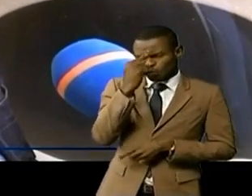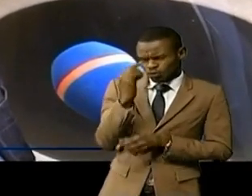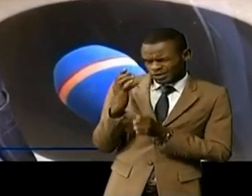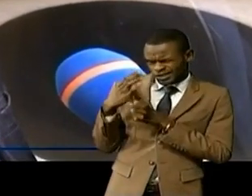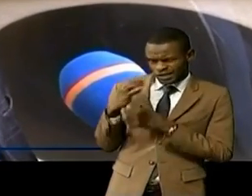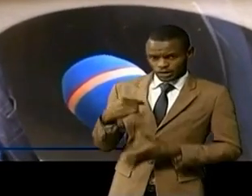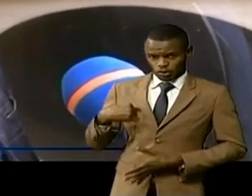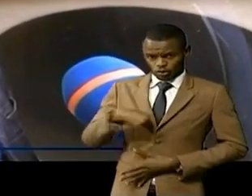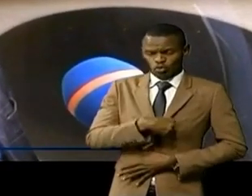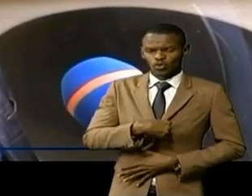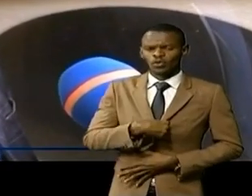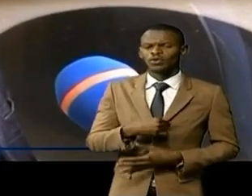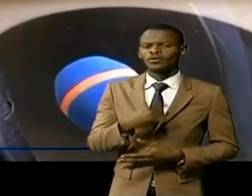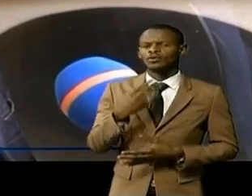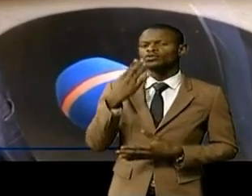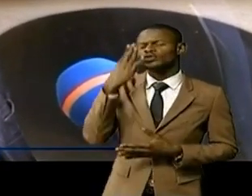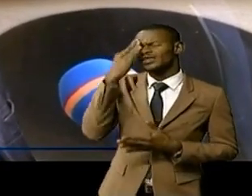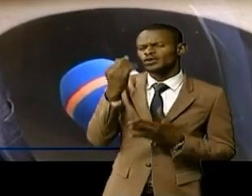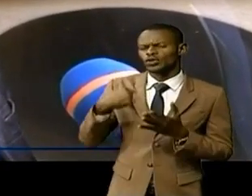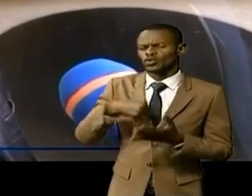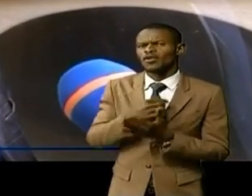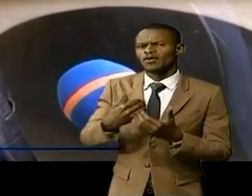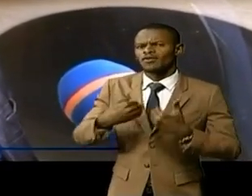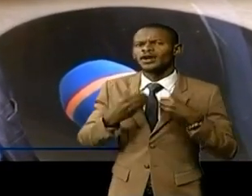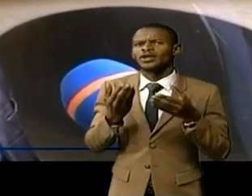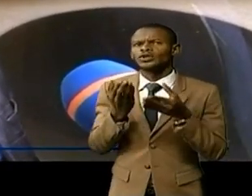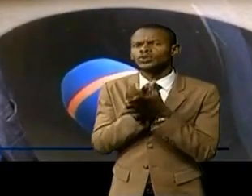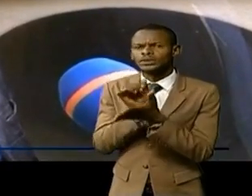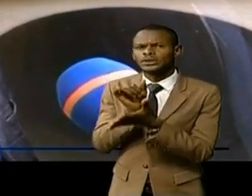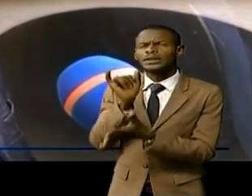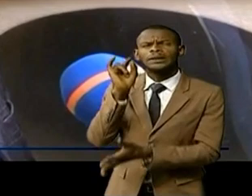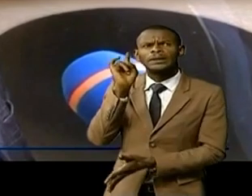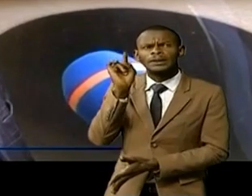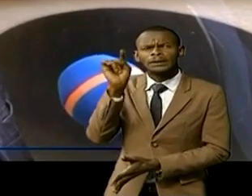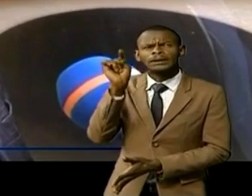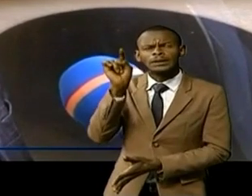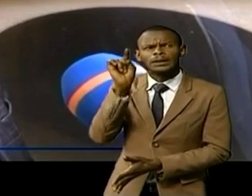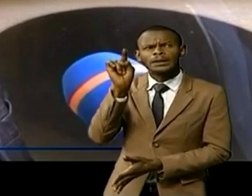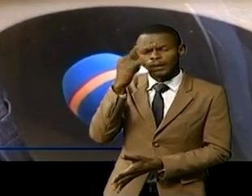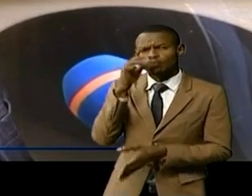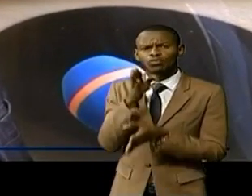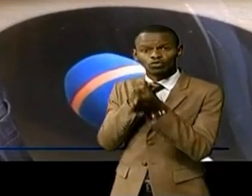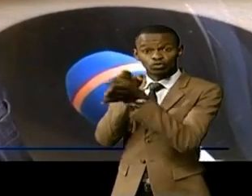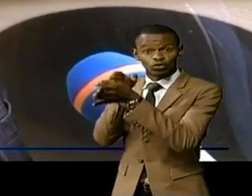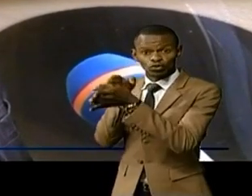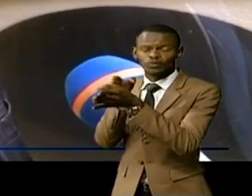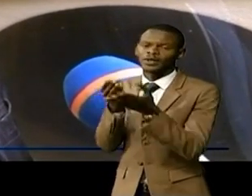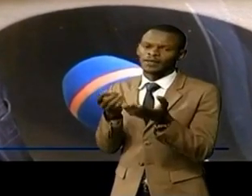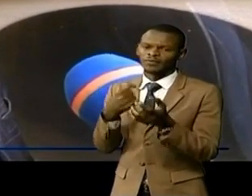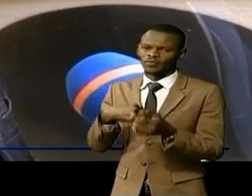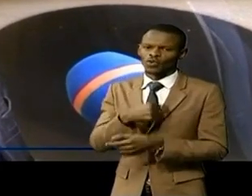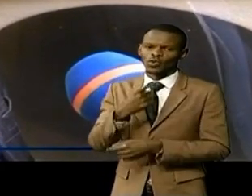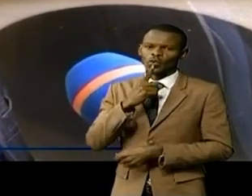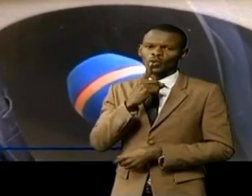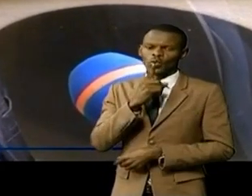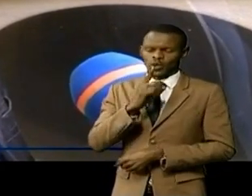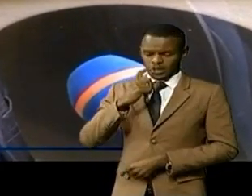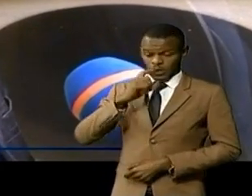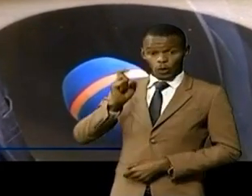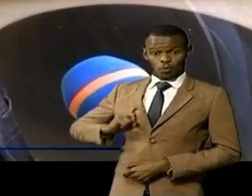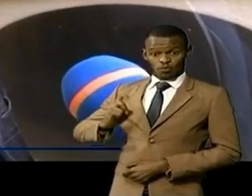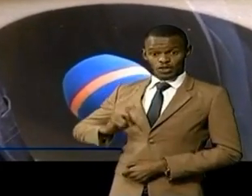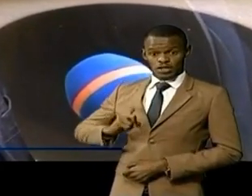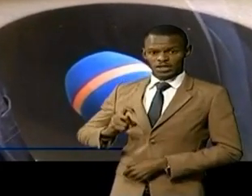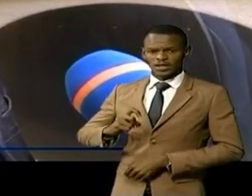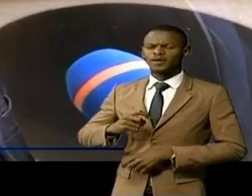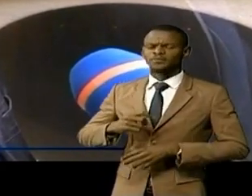dossier à gérer dans ce cadre-là, il était, comme j'ai dit, de notre devoir de faire en